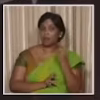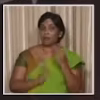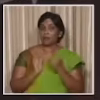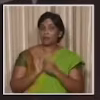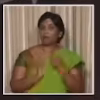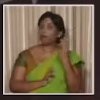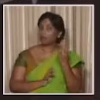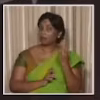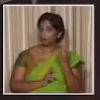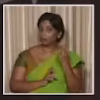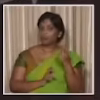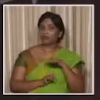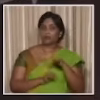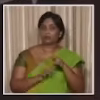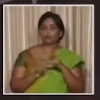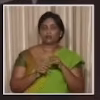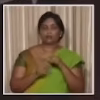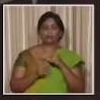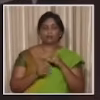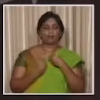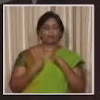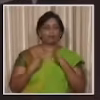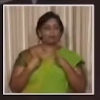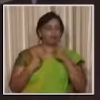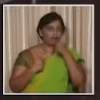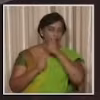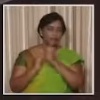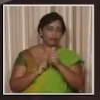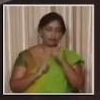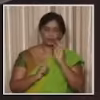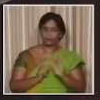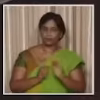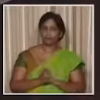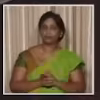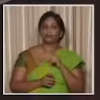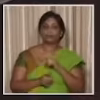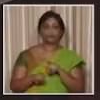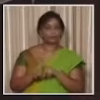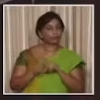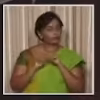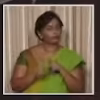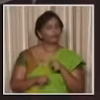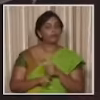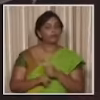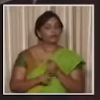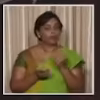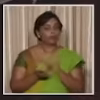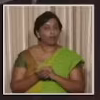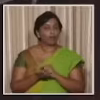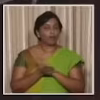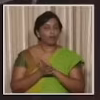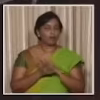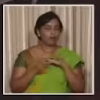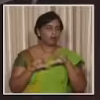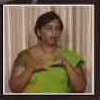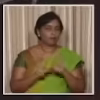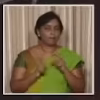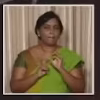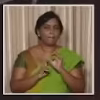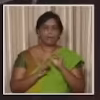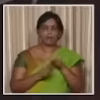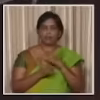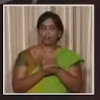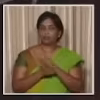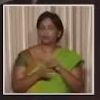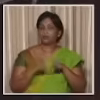මිලියන 2000ක් ඉඩම් ප්‍රසකස් කර මණ්ඩලය විසින් වංචාවක් සිද්ධ කරලා තිනවා ඊළඟට ඒ වගේම මේක දීලා තියෙන හෝම්ලෑන්ඩ් කියන සමාගමට මේ